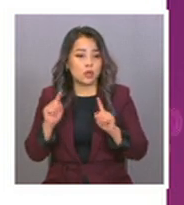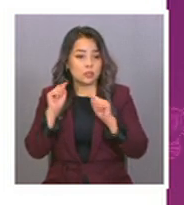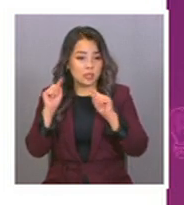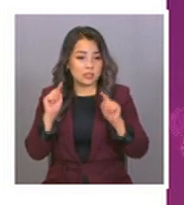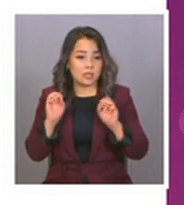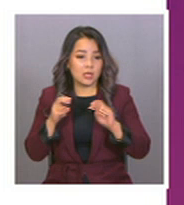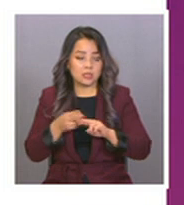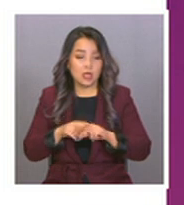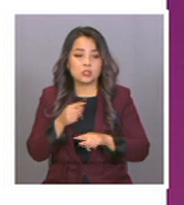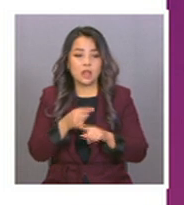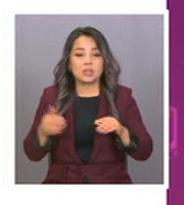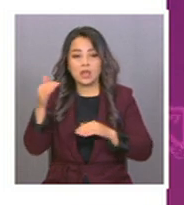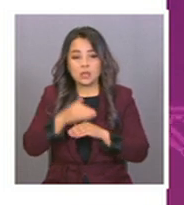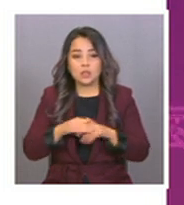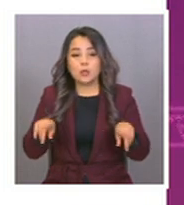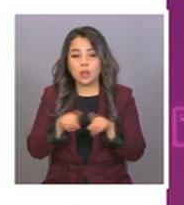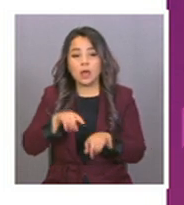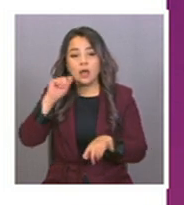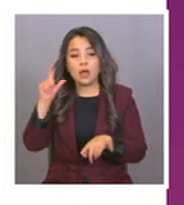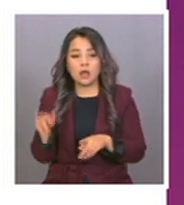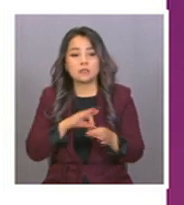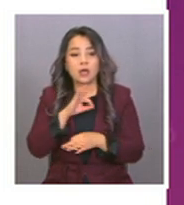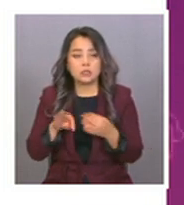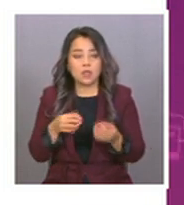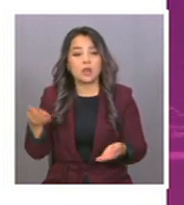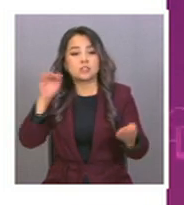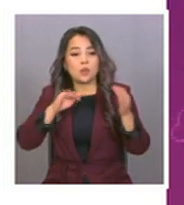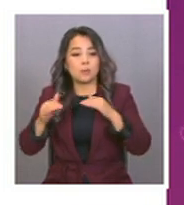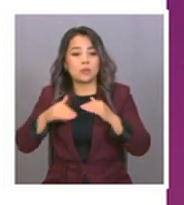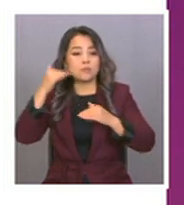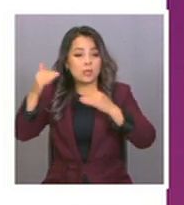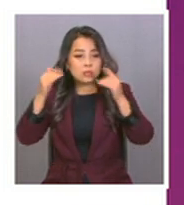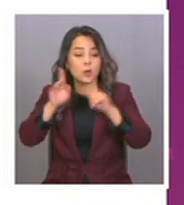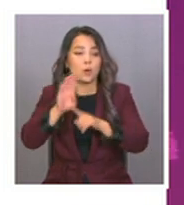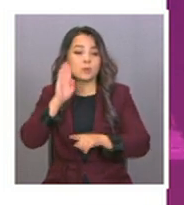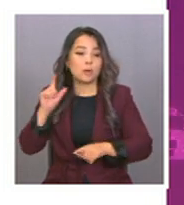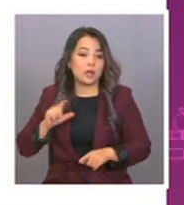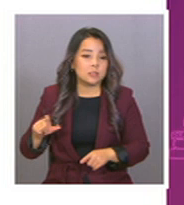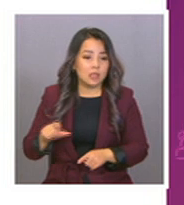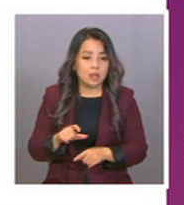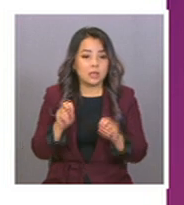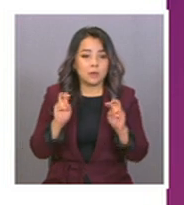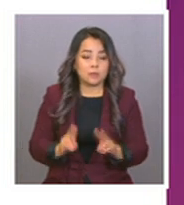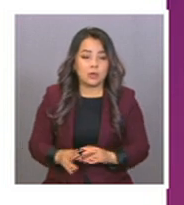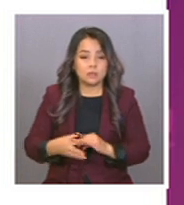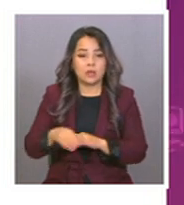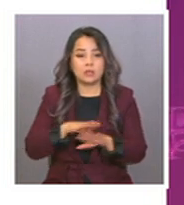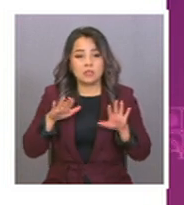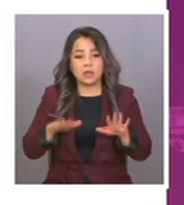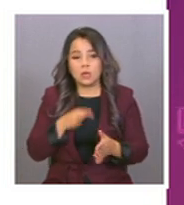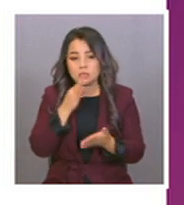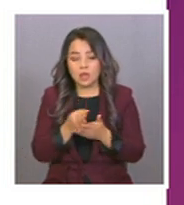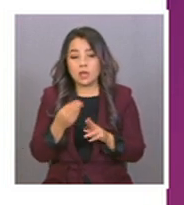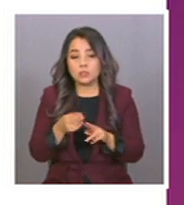кеш болса да аяртық, биік-биік жотадан су сыйлайтын сай артық. Шешен бұл